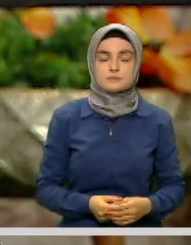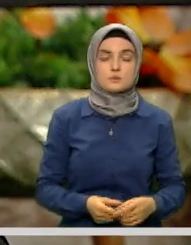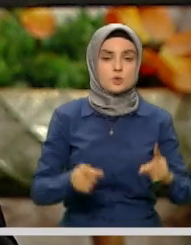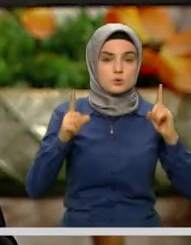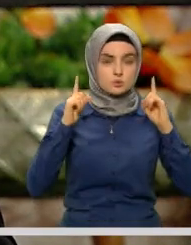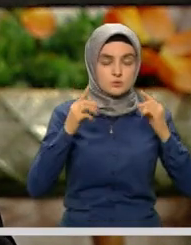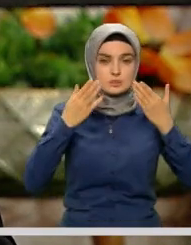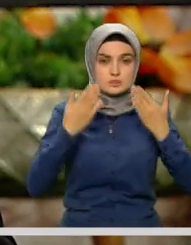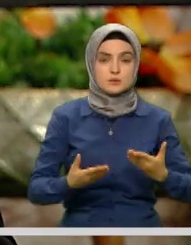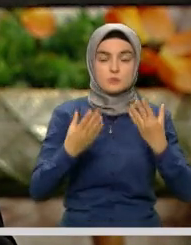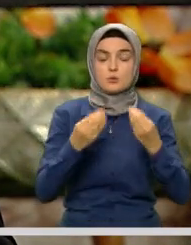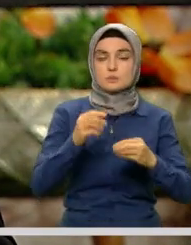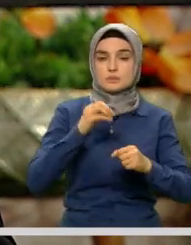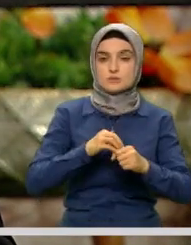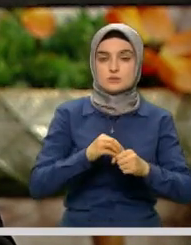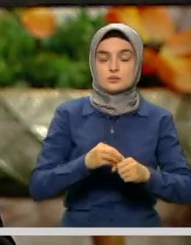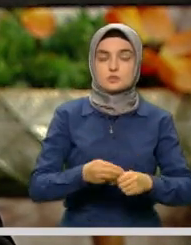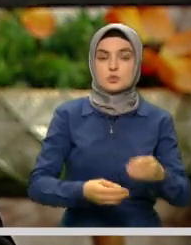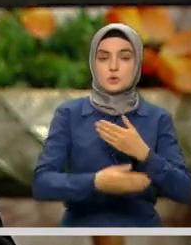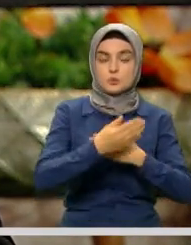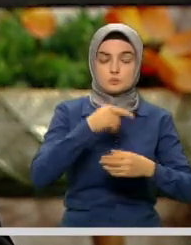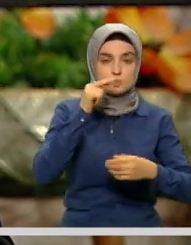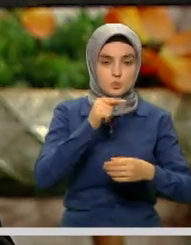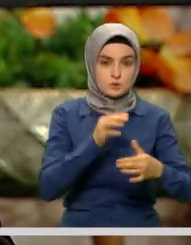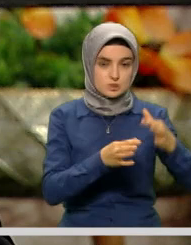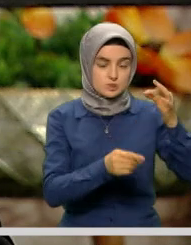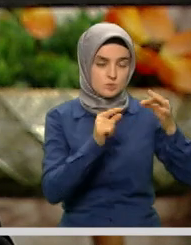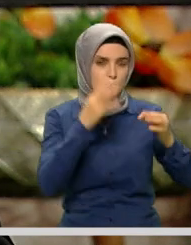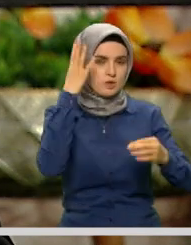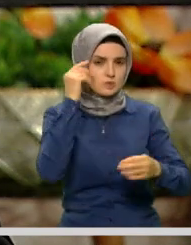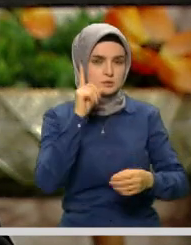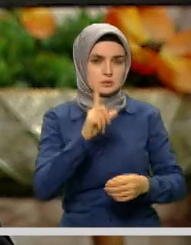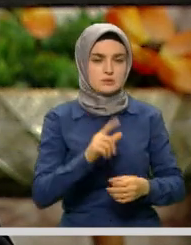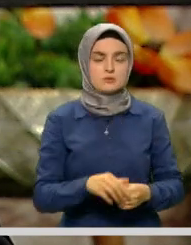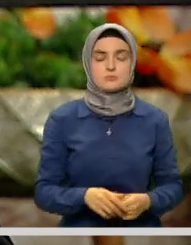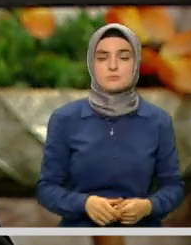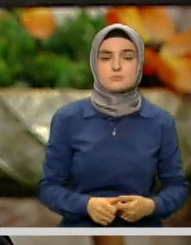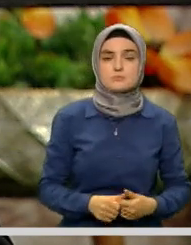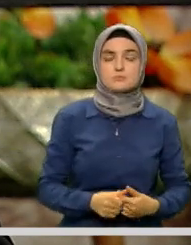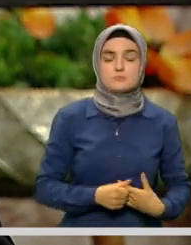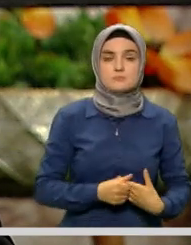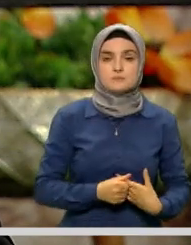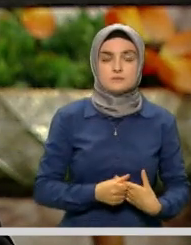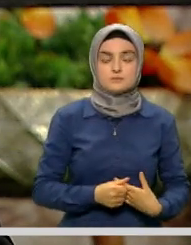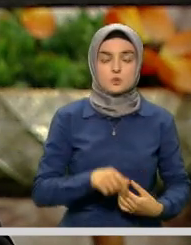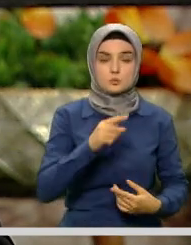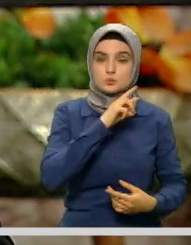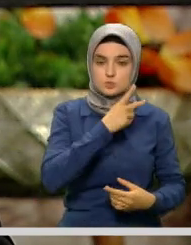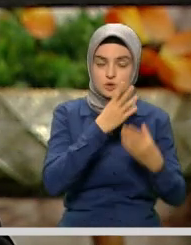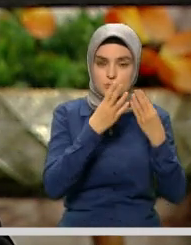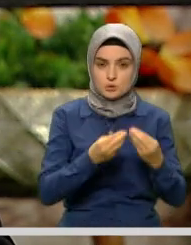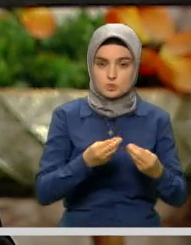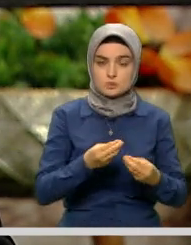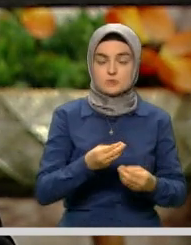kabul olabilmesi için öncelikle zaten o kişinin onu idrak etmesi lazım. Yani yaptığı, işlediği günahı bir kere günah olarak idrak